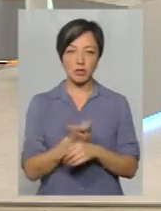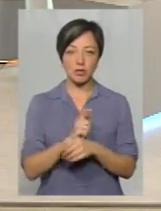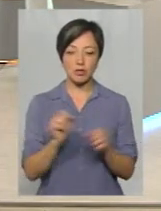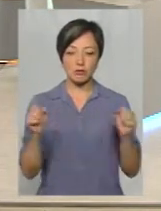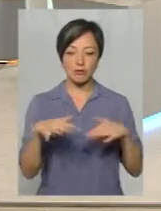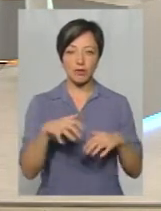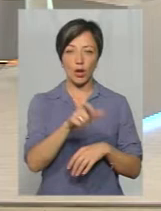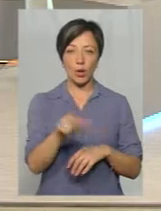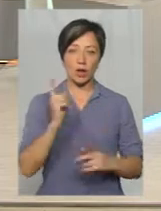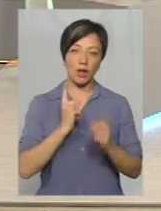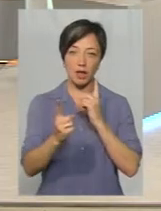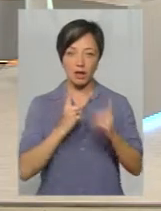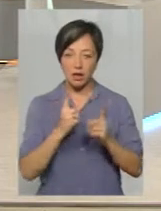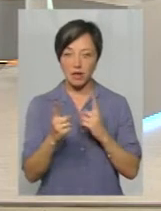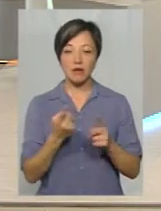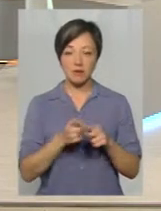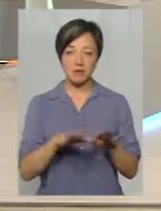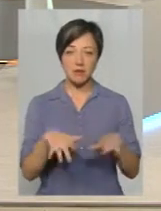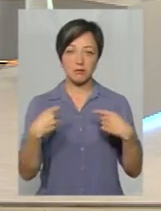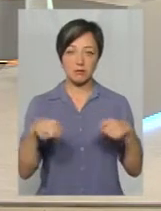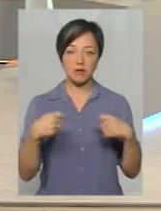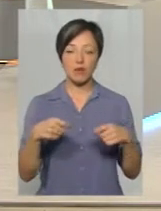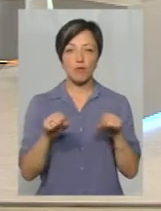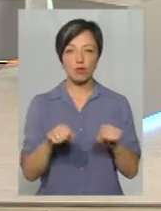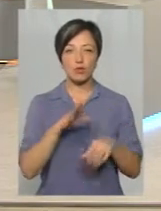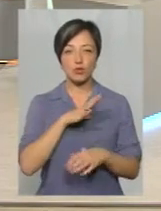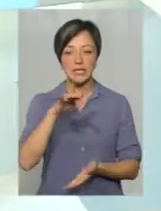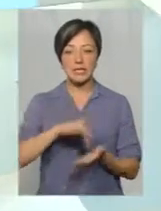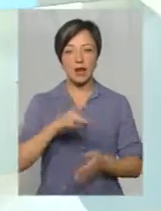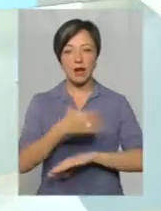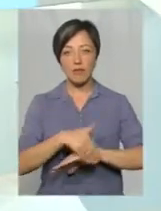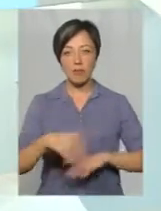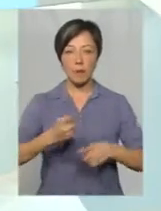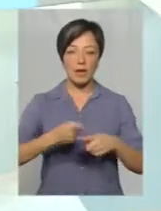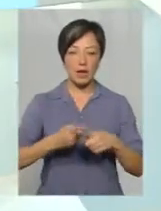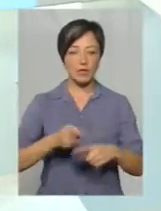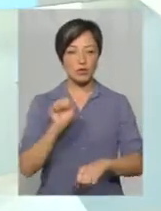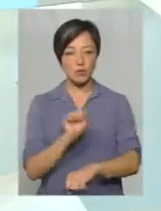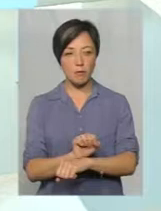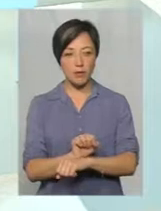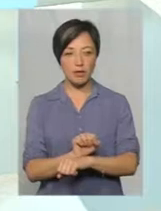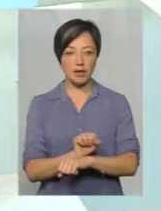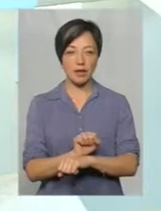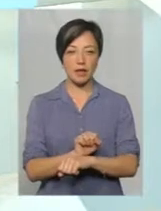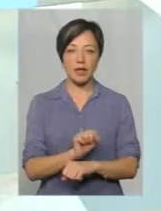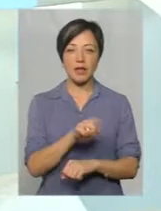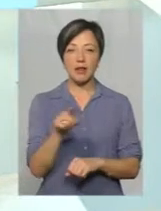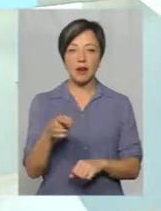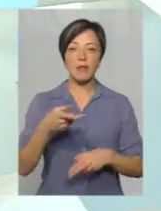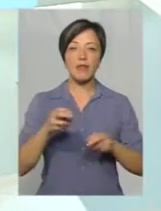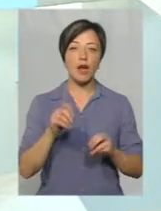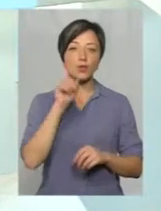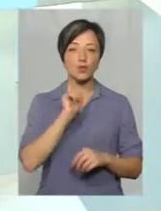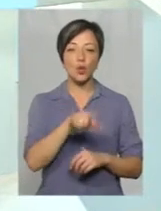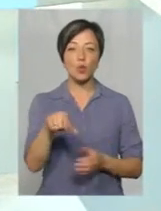скупчення людей. Це, відповідно, так само можуть бути центральні вулиці, перехрестя, зупинки. Там, де людям зручно